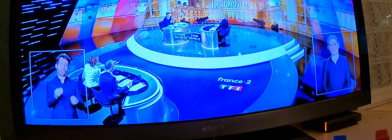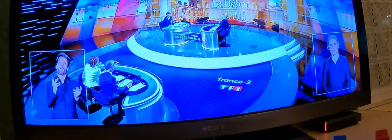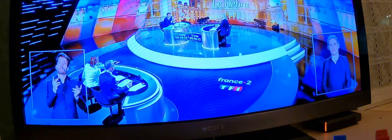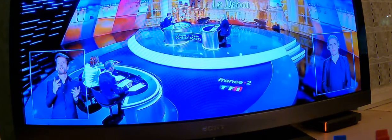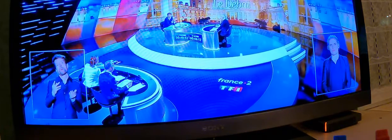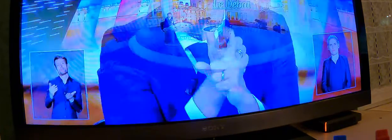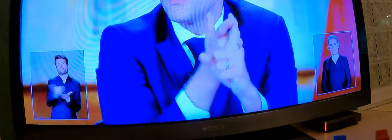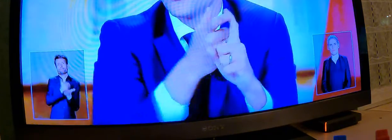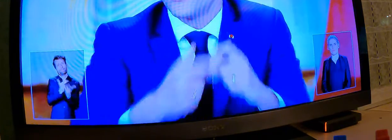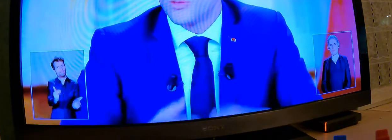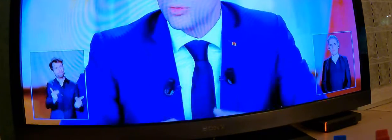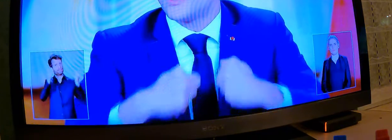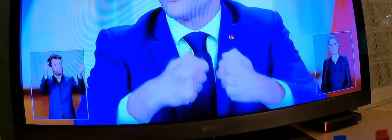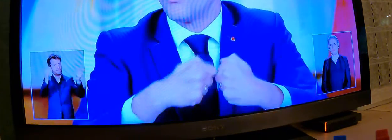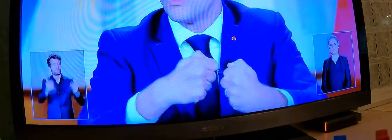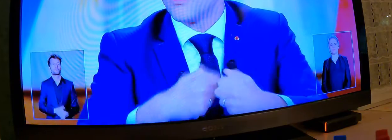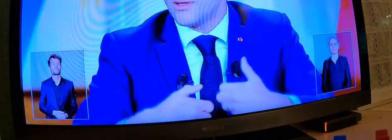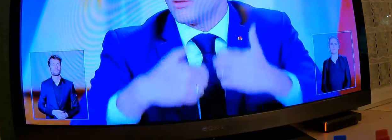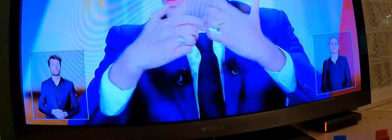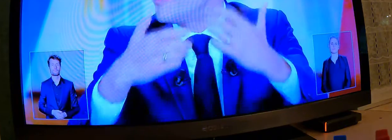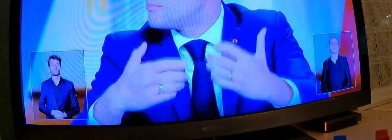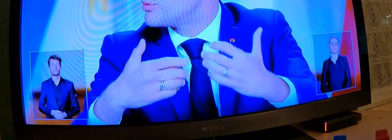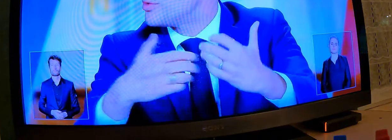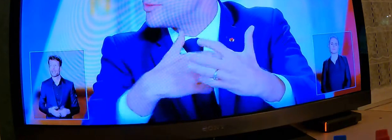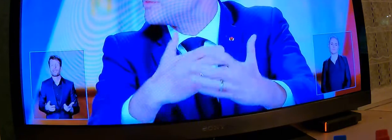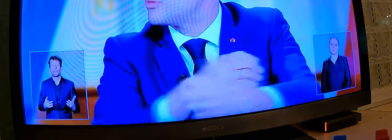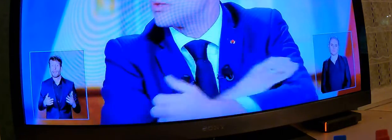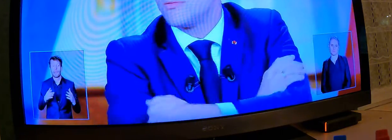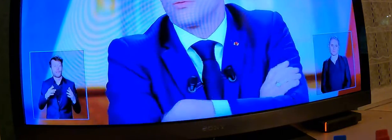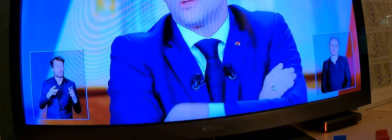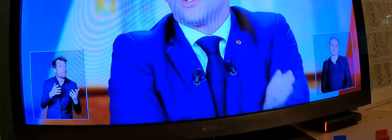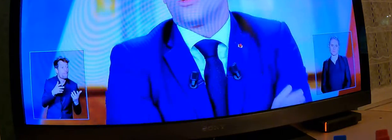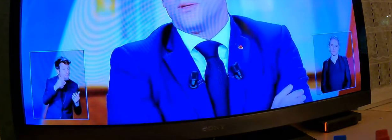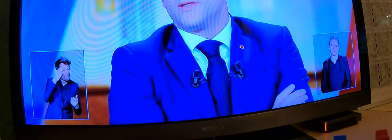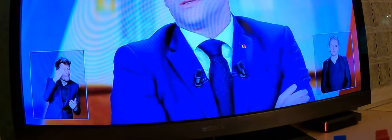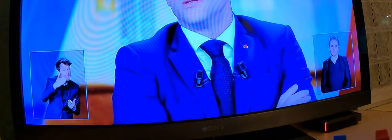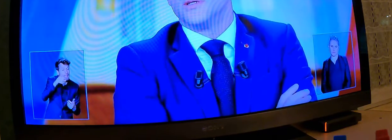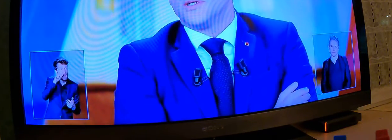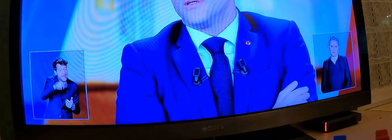revalorisera très substantiellement celles et ceux qui iront, c'est-à-dire jusqu'à 20%, celles et ceux qui vont